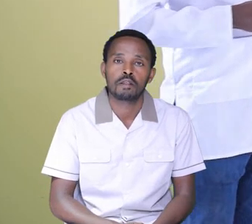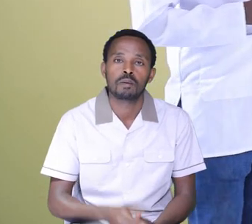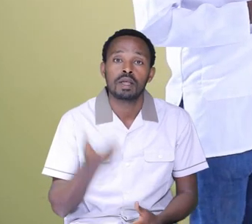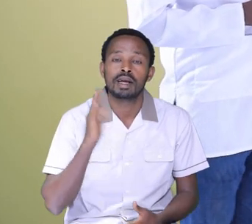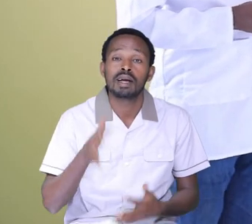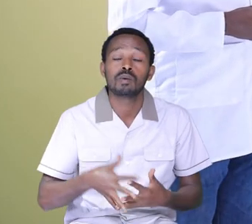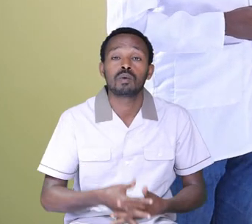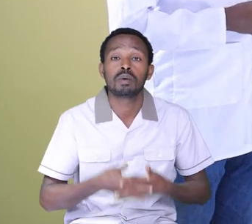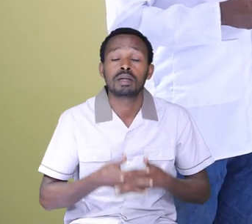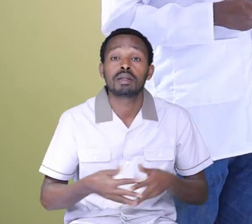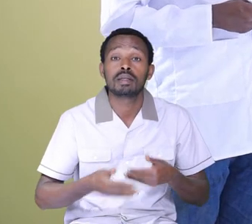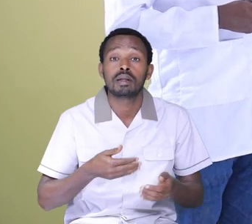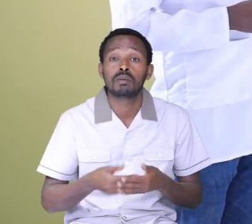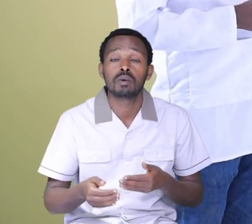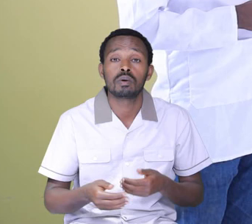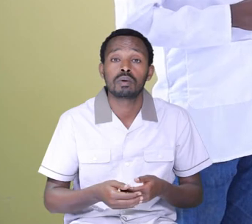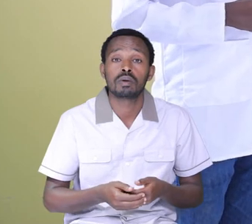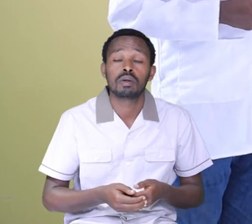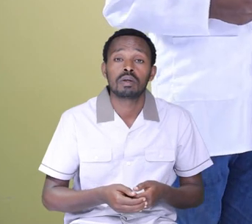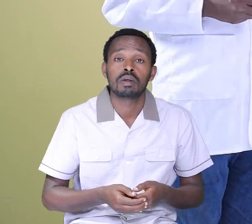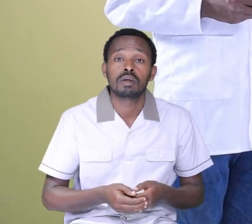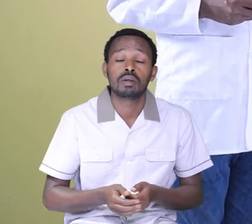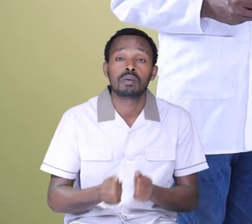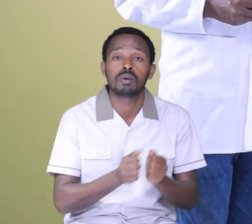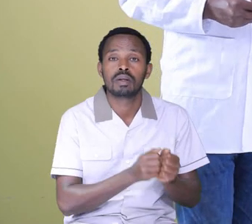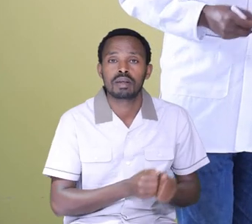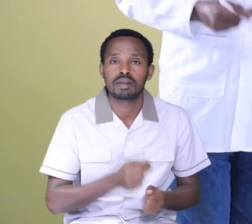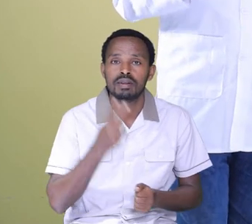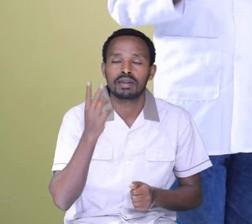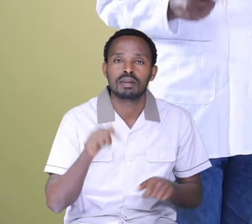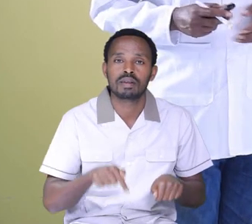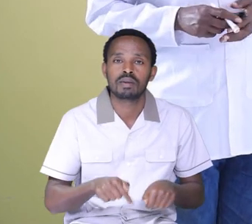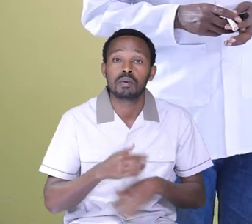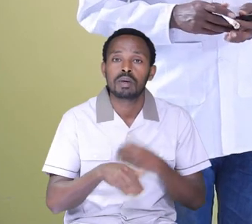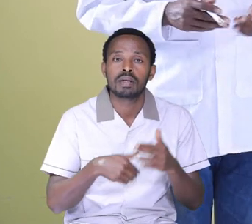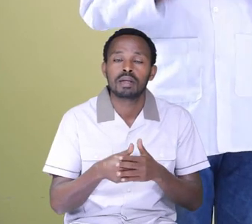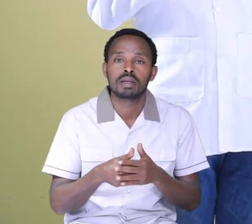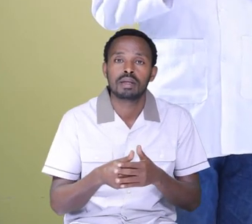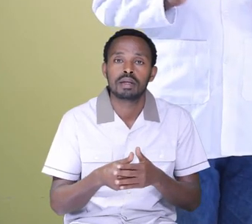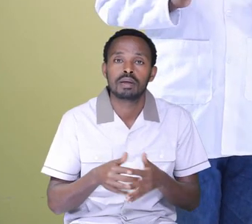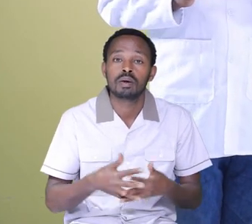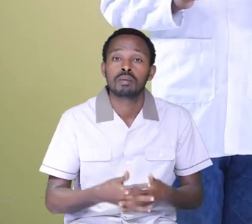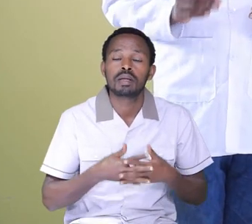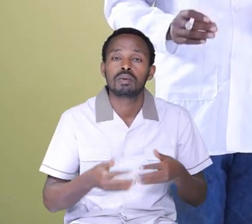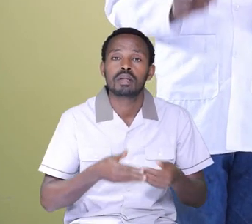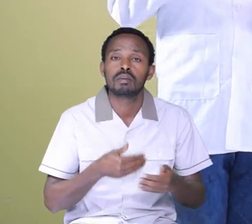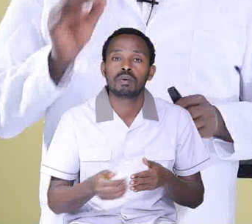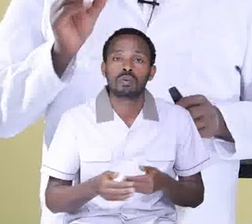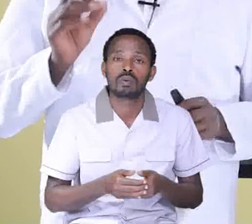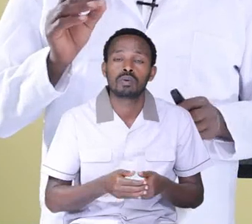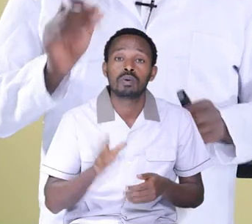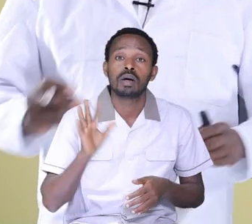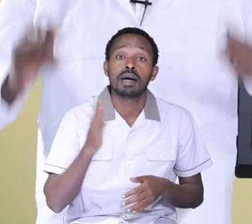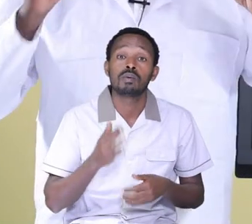akaakuu maashinoota sasalphoo kan jedhu waliin ilaalla guyyaa har'a. Walumaa galatti maashinoonni sasalphoon